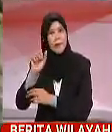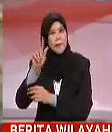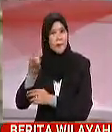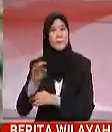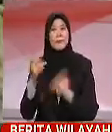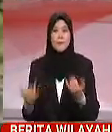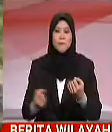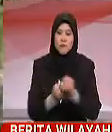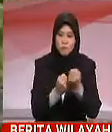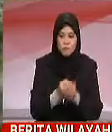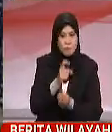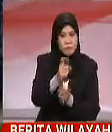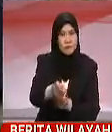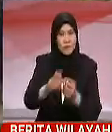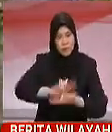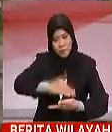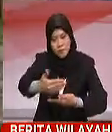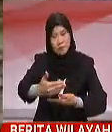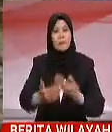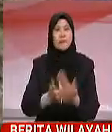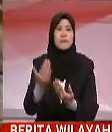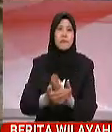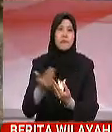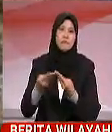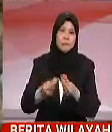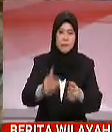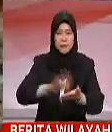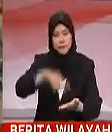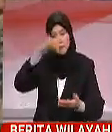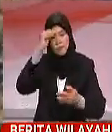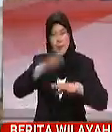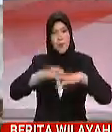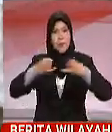diharap dapat memudahkan urusan pembelajaran secara dalam talian.